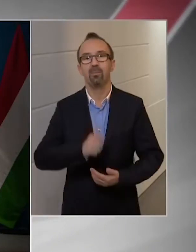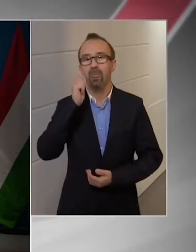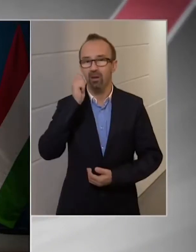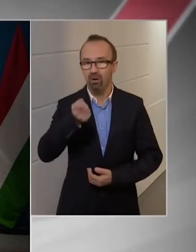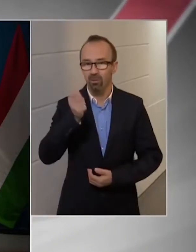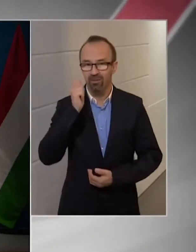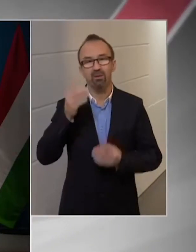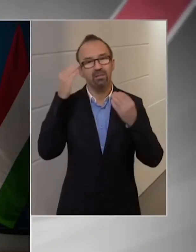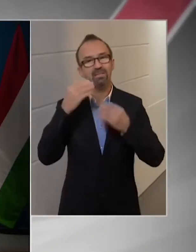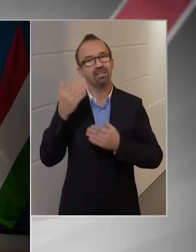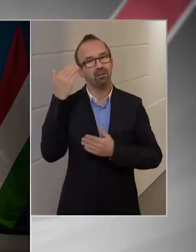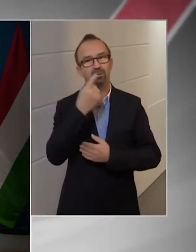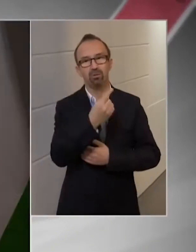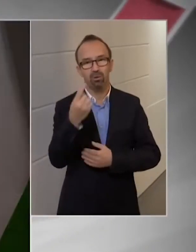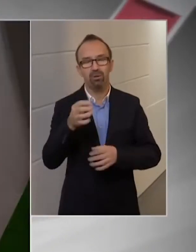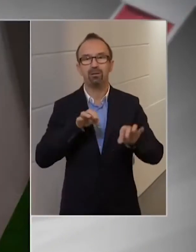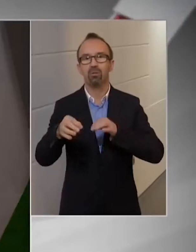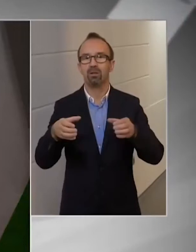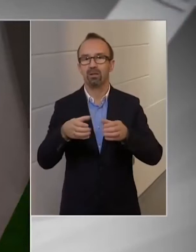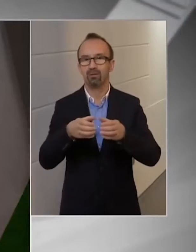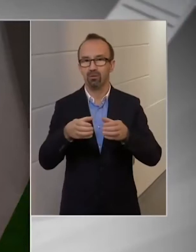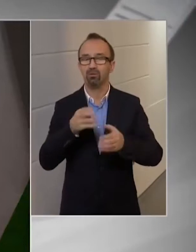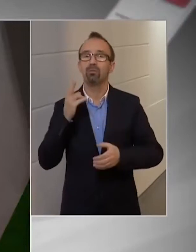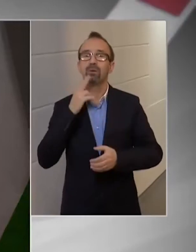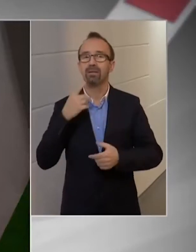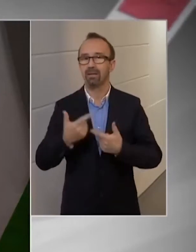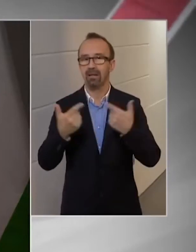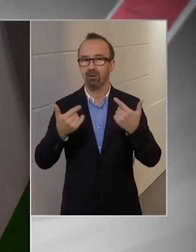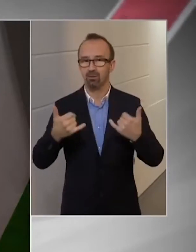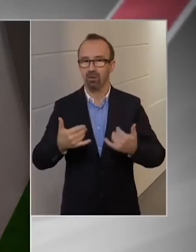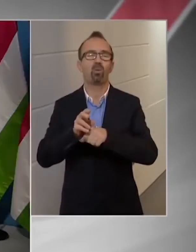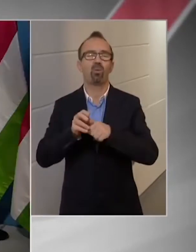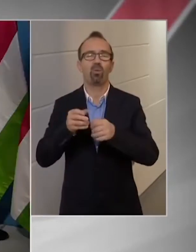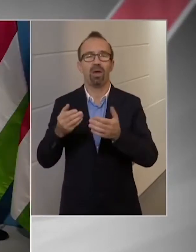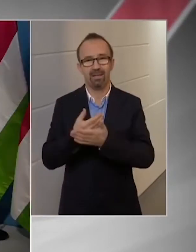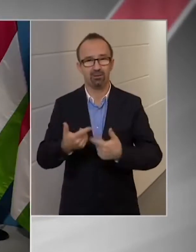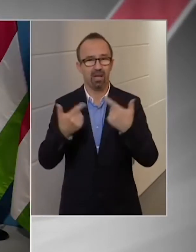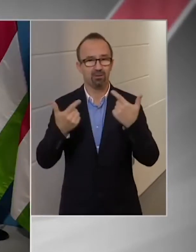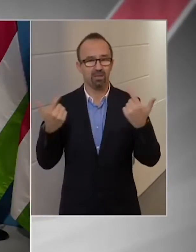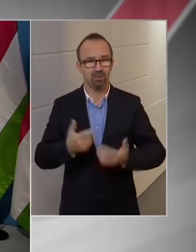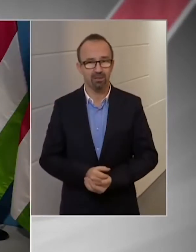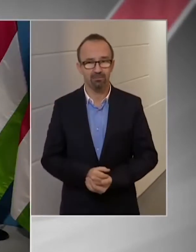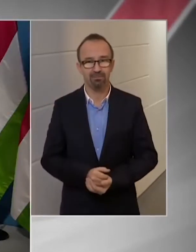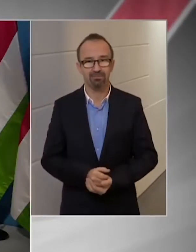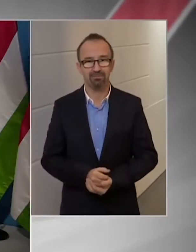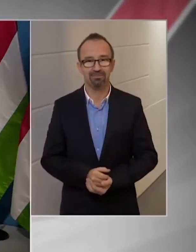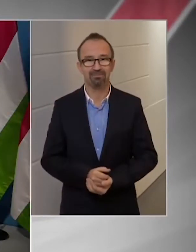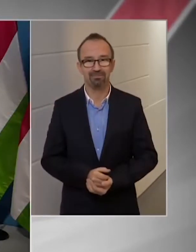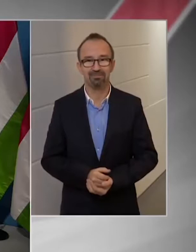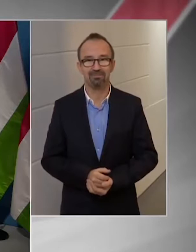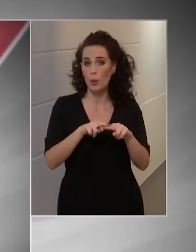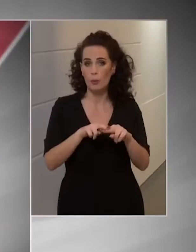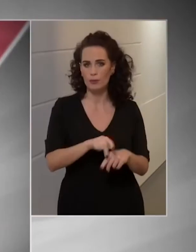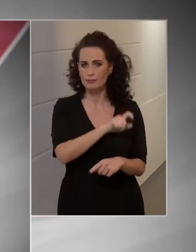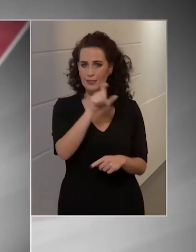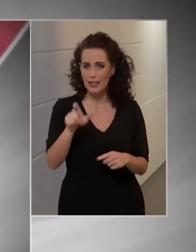5097 újabb magyar állampolgárnál mutatták ki a koronavírus fertőzést az elmúlt 24 órában. Ez rekord közeli szám, mint ahogyan az elhunytaké